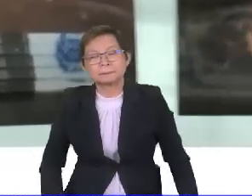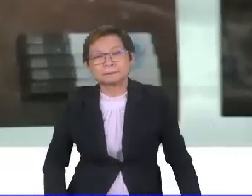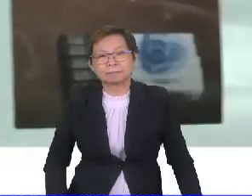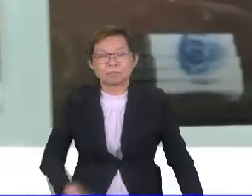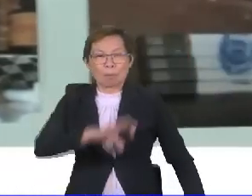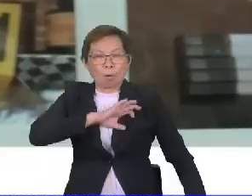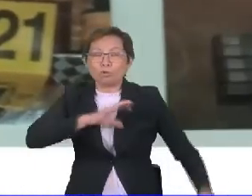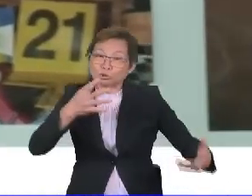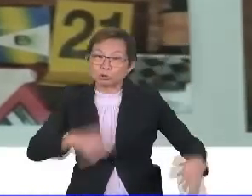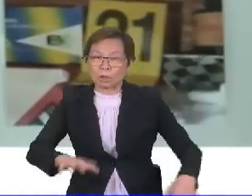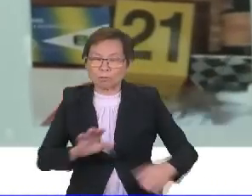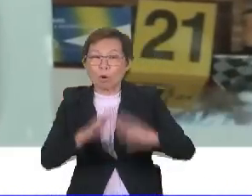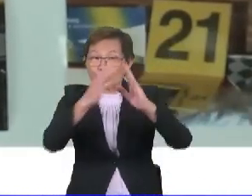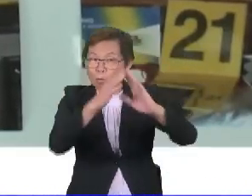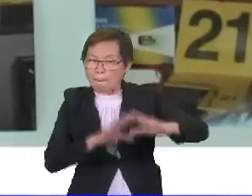polisi